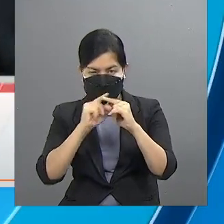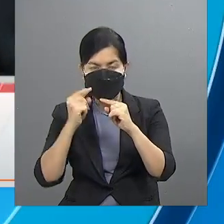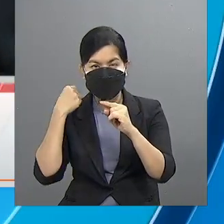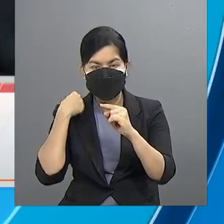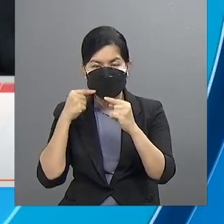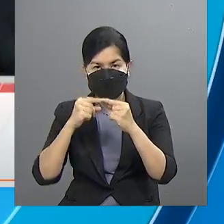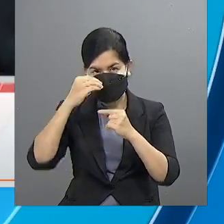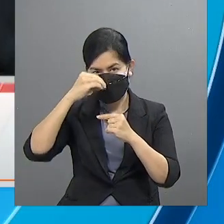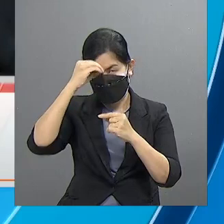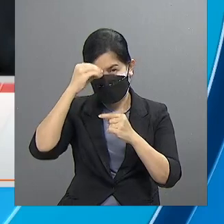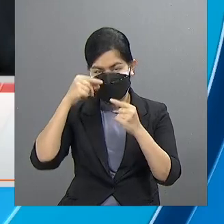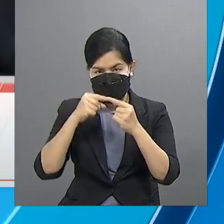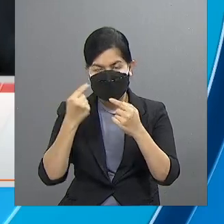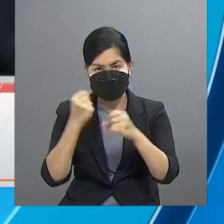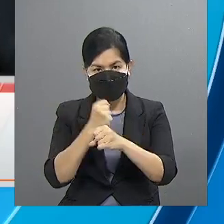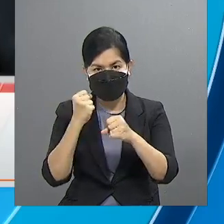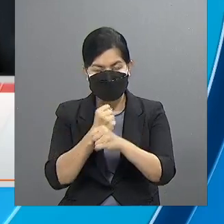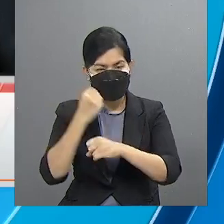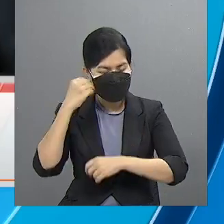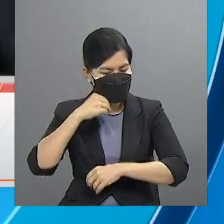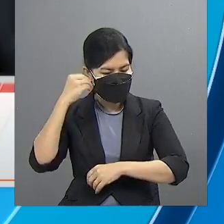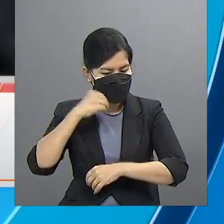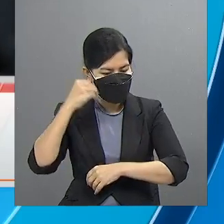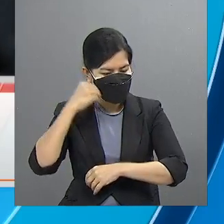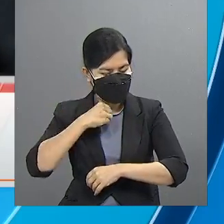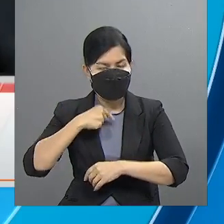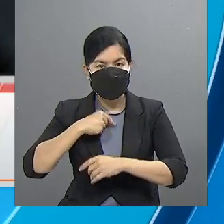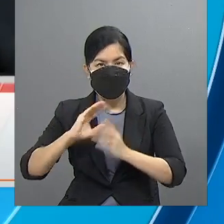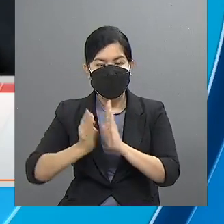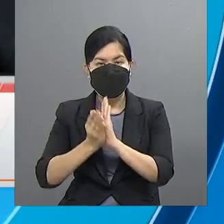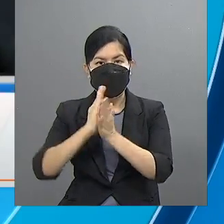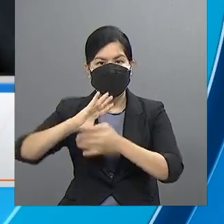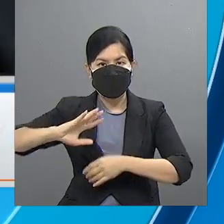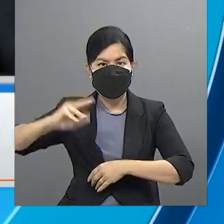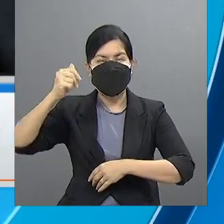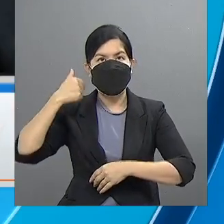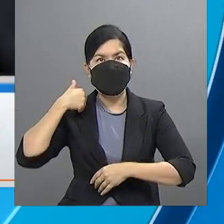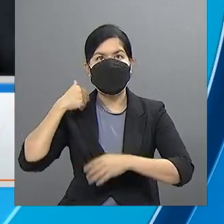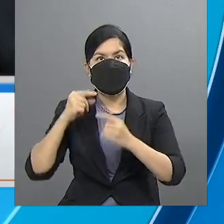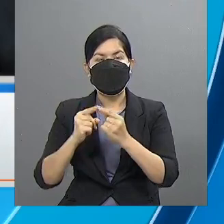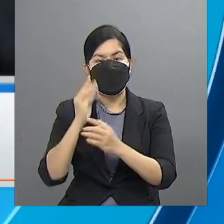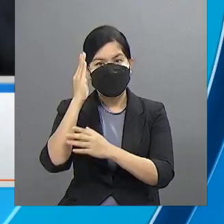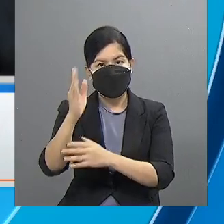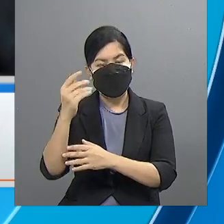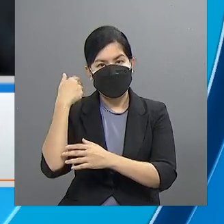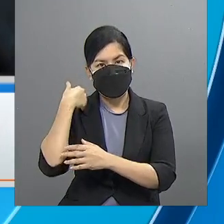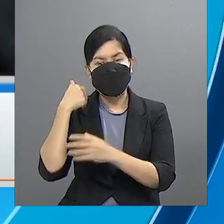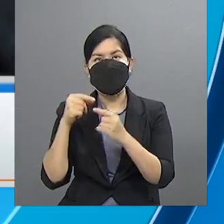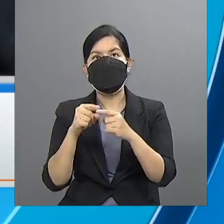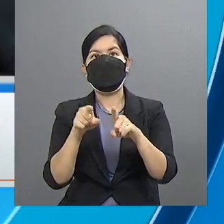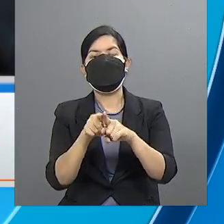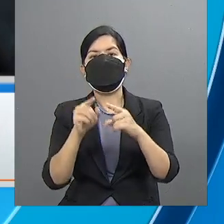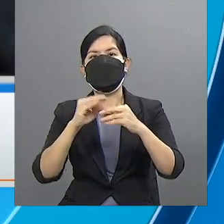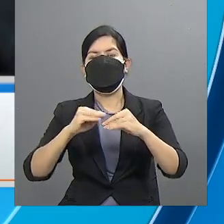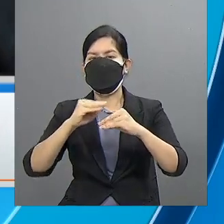าแล้วใช้ในการพัฒนาร่วมกันแล้วบางทีเราอาจจะเป็นคอมมูนิตี้ตรงนี้ที่เหมือนเติมน้ำ